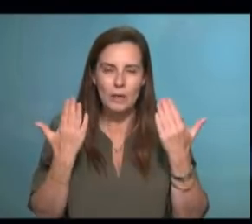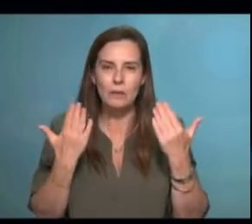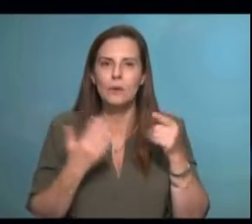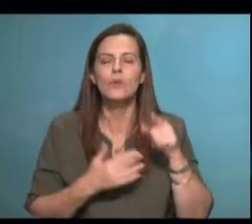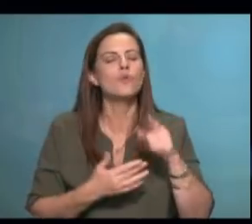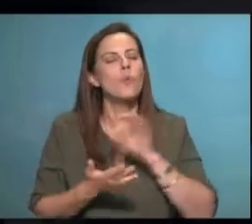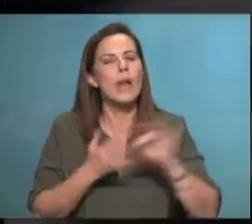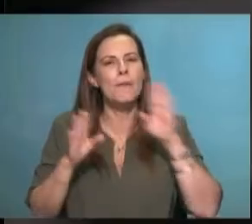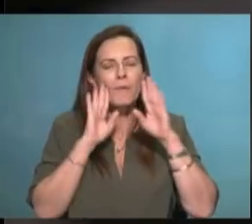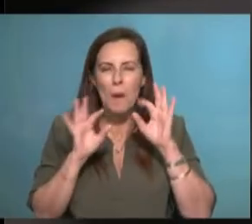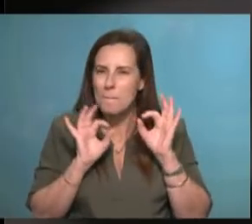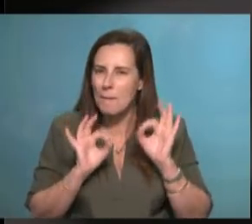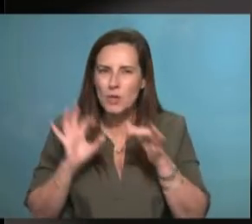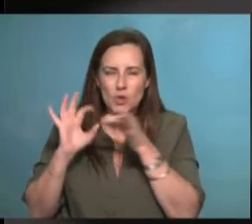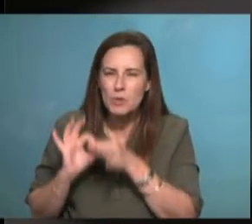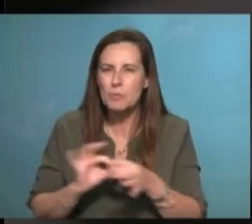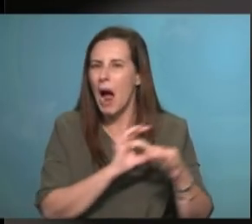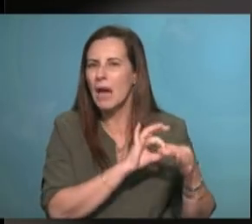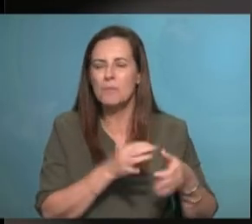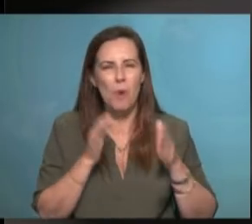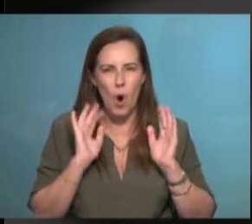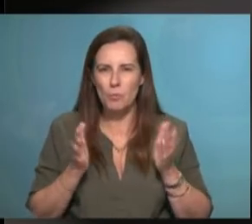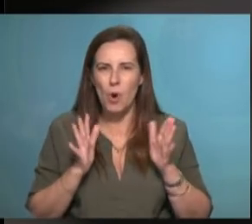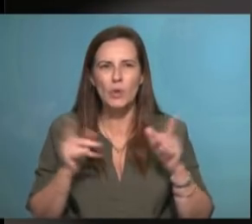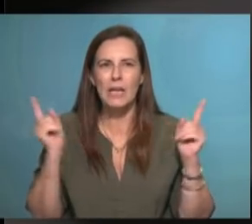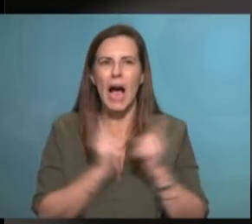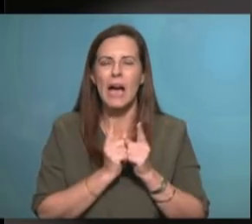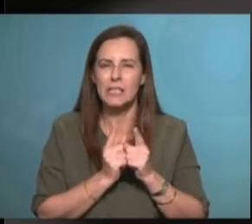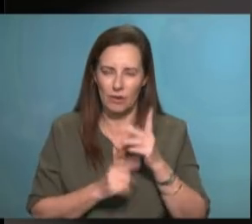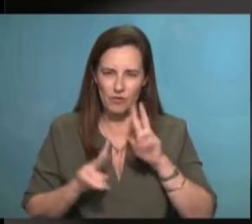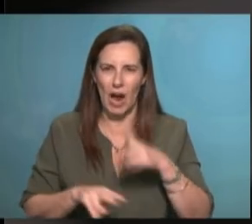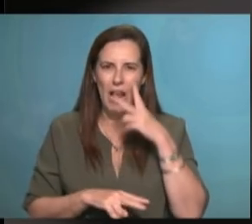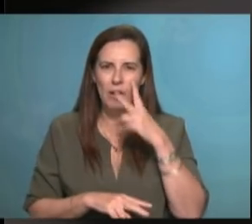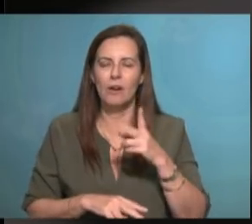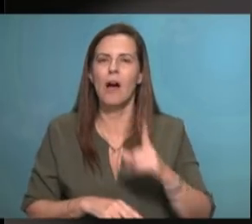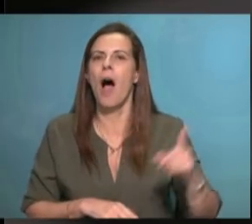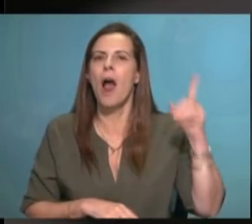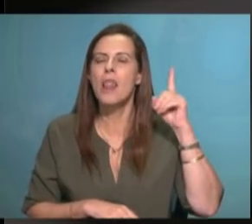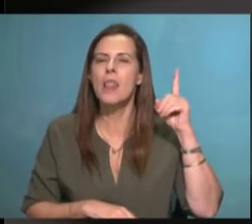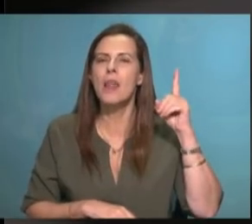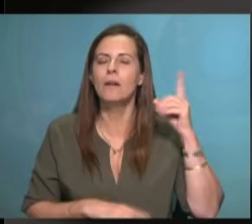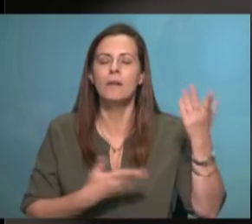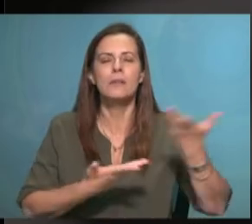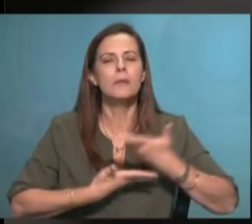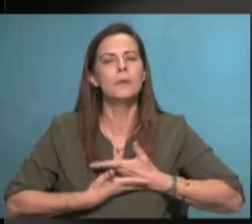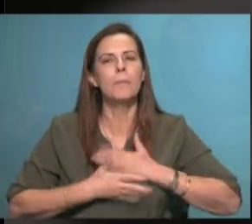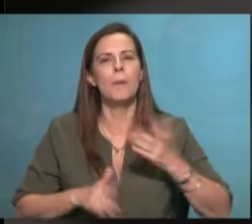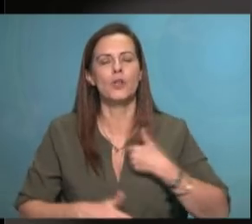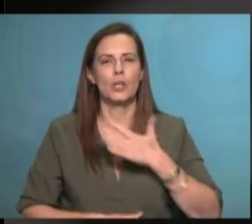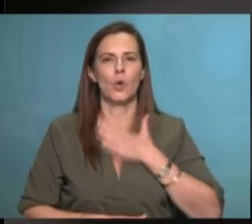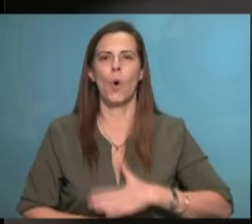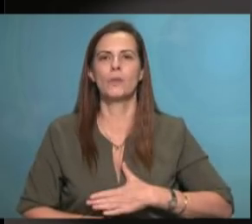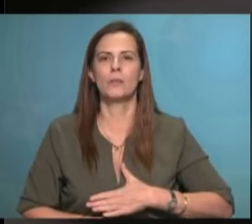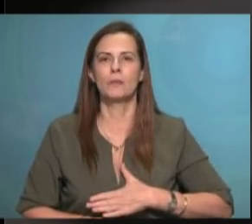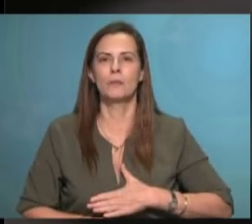כותב ממש במשפט מאוד מאוד קצר, הנה אנחנו יכולים לראות, הלאה, בשר לי את אשר אני מצפה לו, את אשר